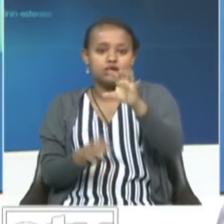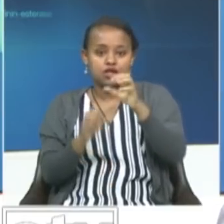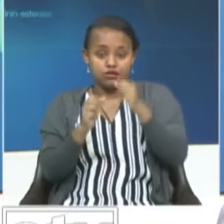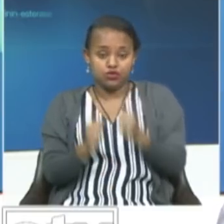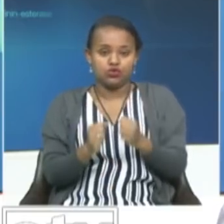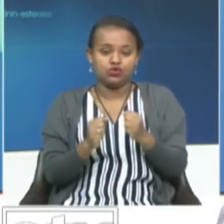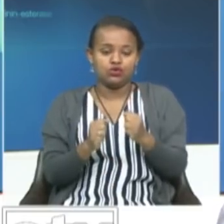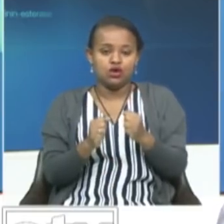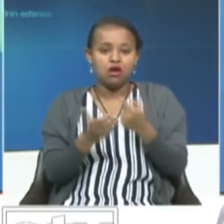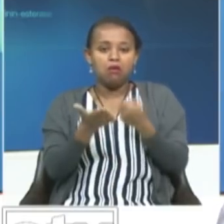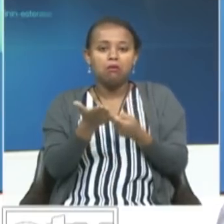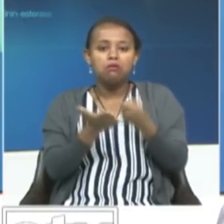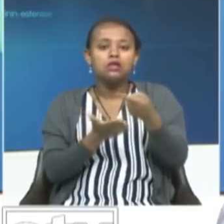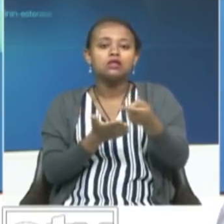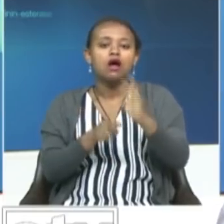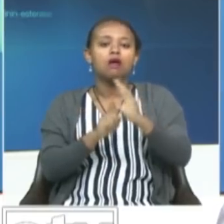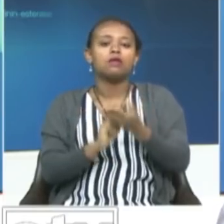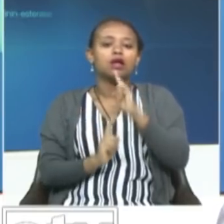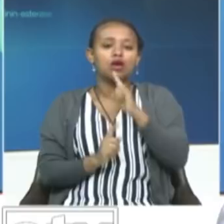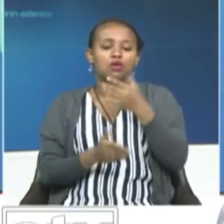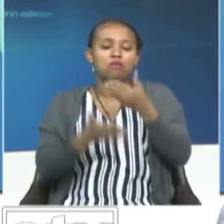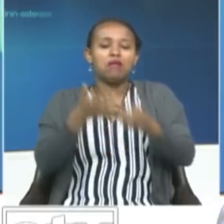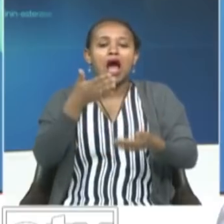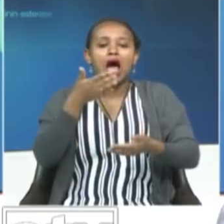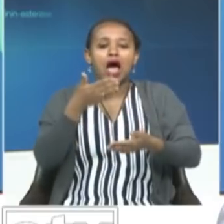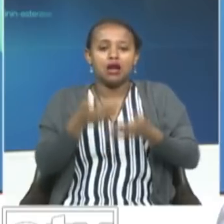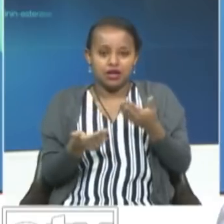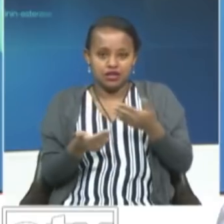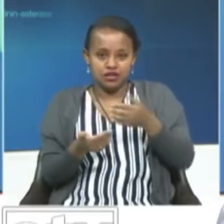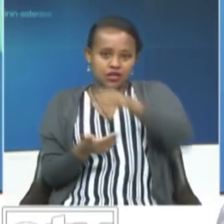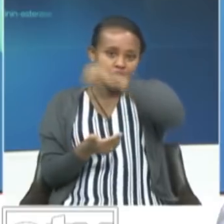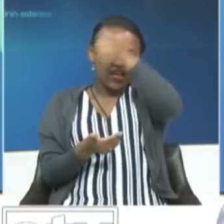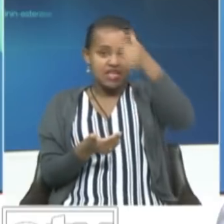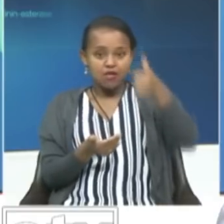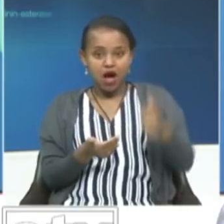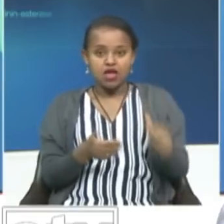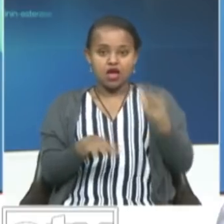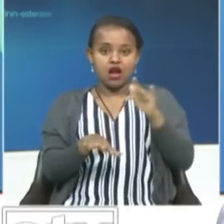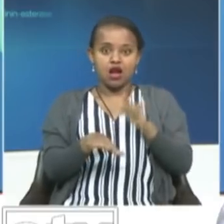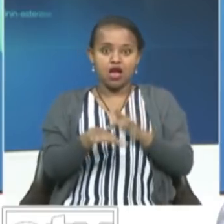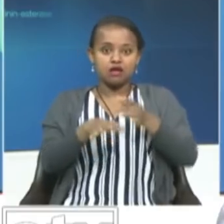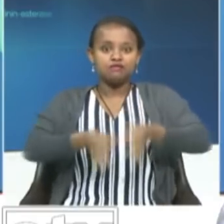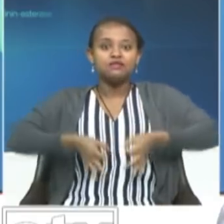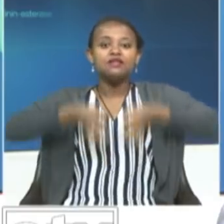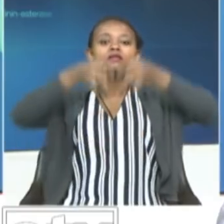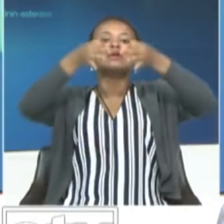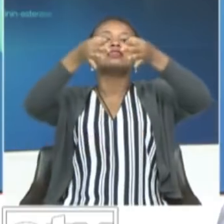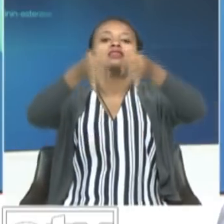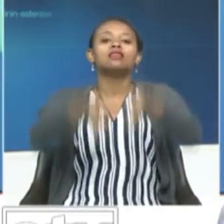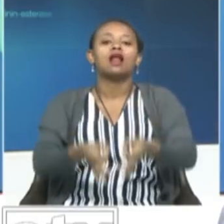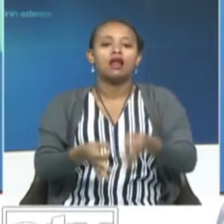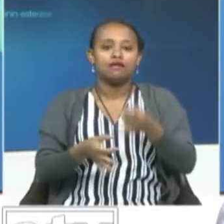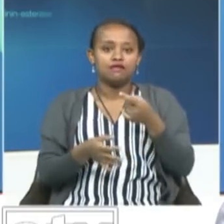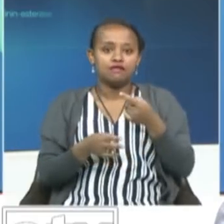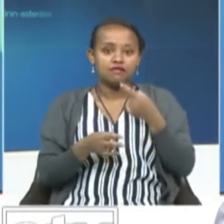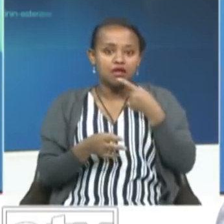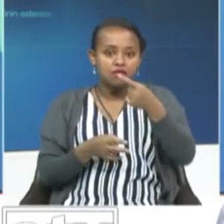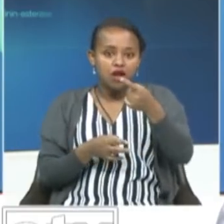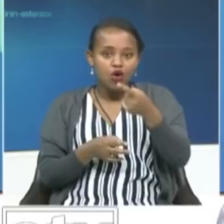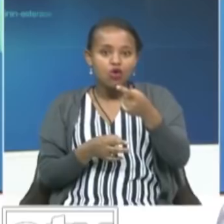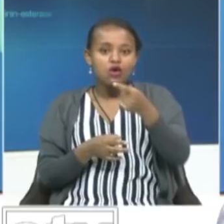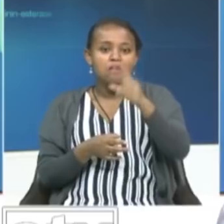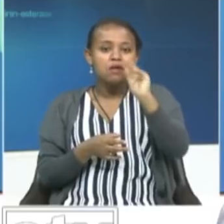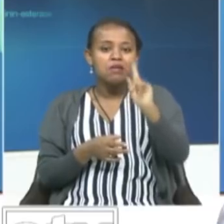ስለሚችሉ በዛ መልክ ነው። ምናልባት የአየር ትራንስሚሽን ወይ በአየር ላይ መተላለፍ የሚለው በብናኝ መልክ ካልሆነ